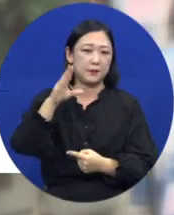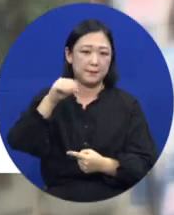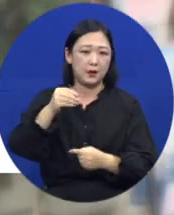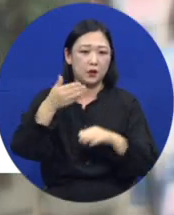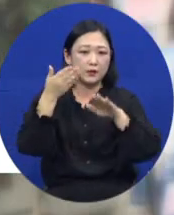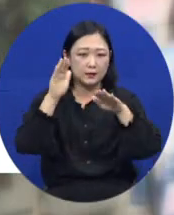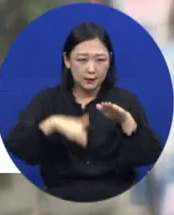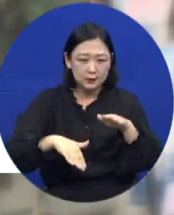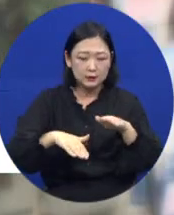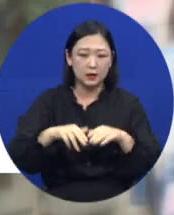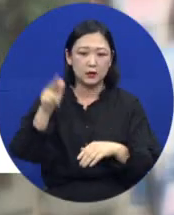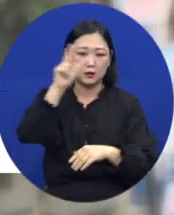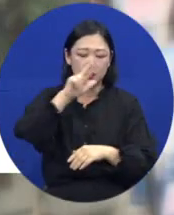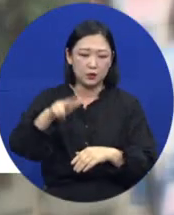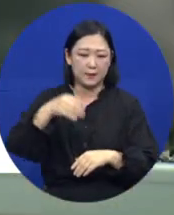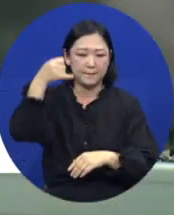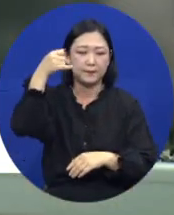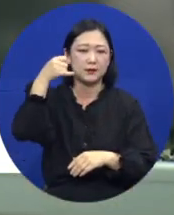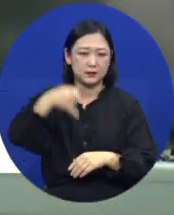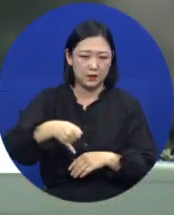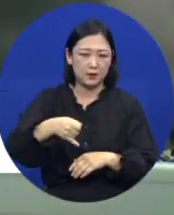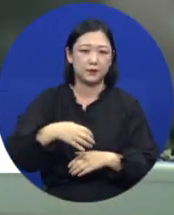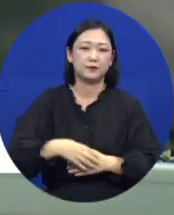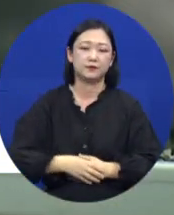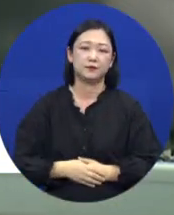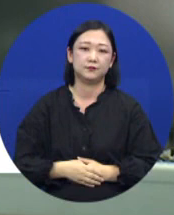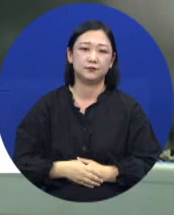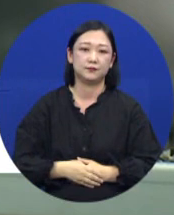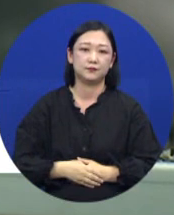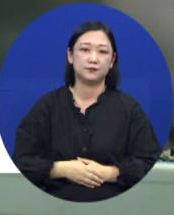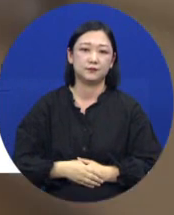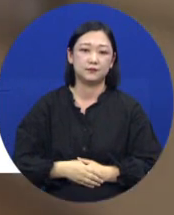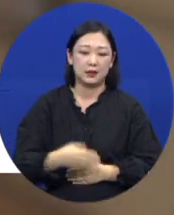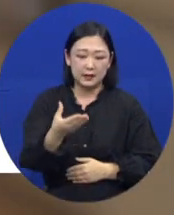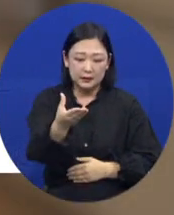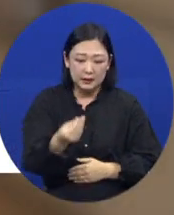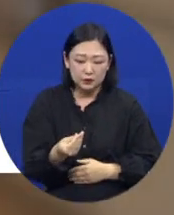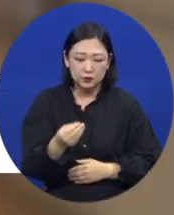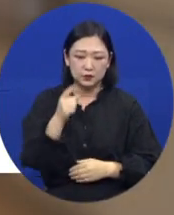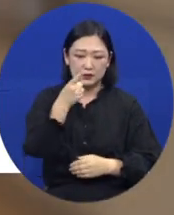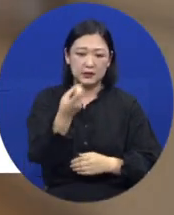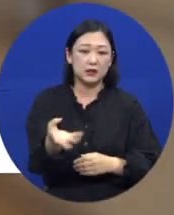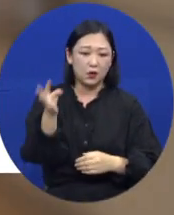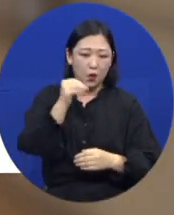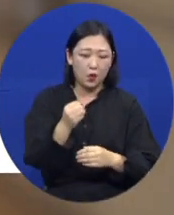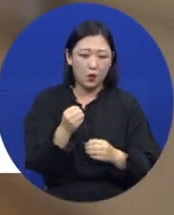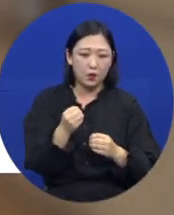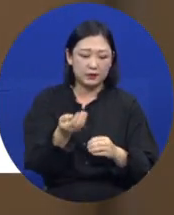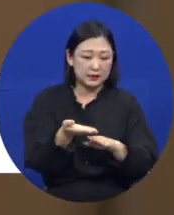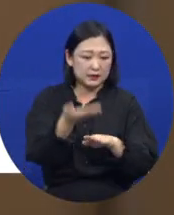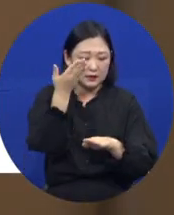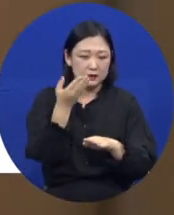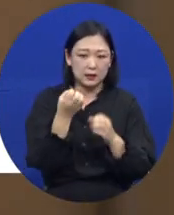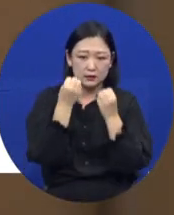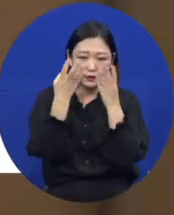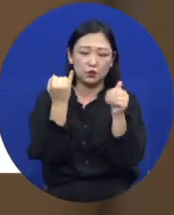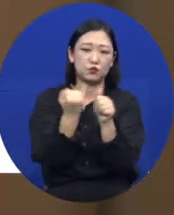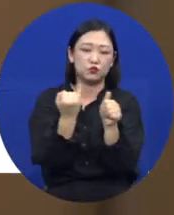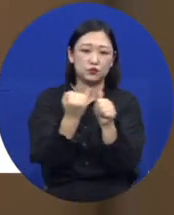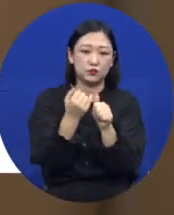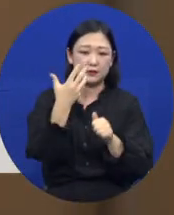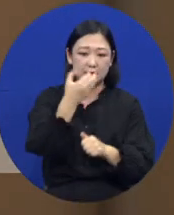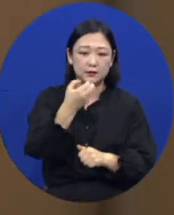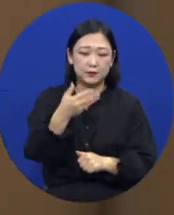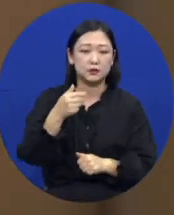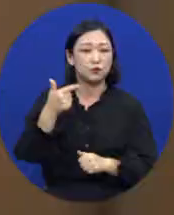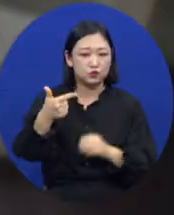17개 시 도 중 최하위 얻습니다 또 대출 잔액의 1억원 이상인 신혼부부는 48.6% 로